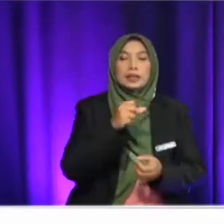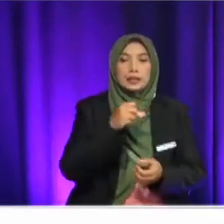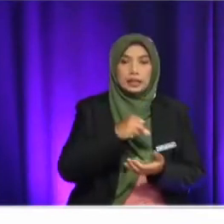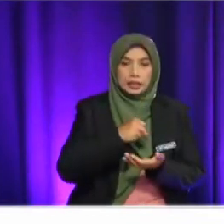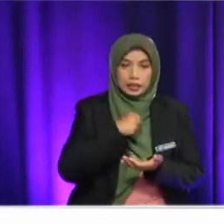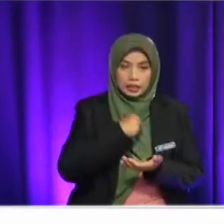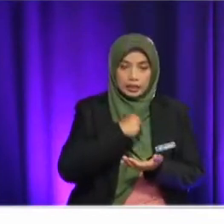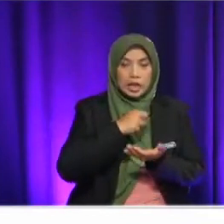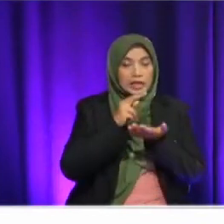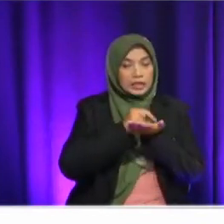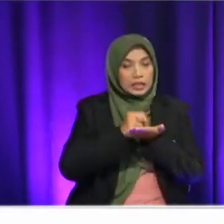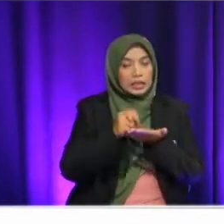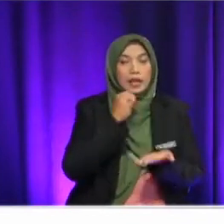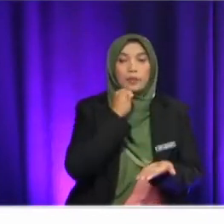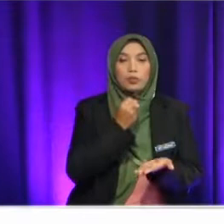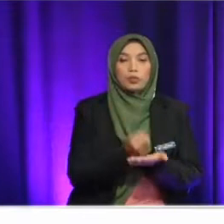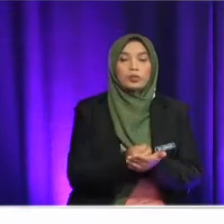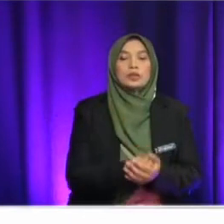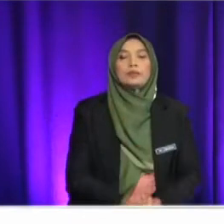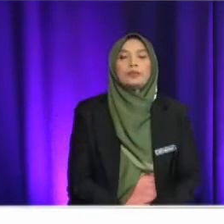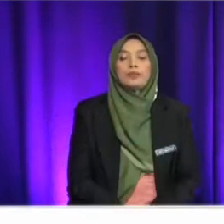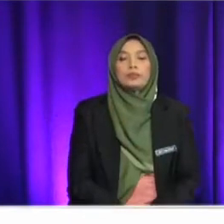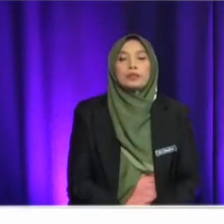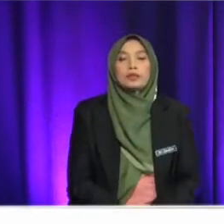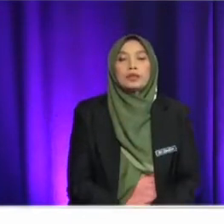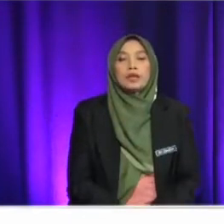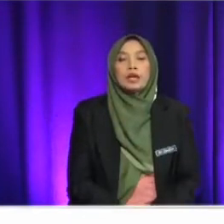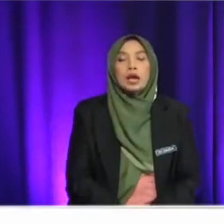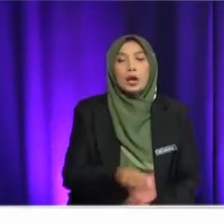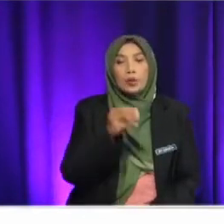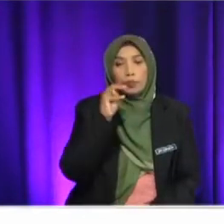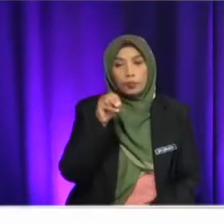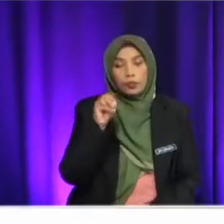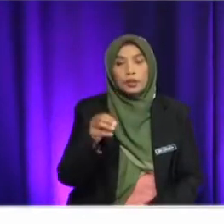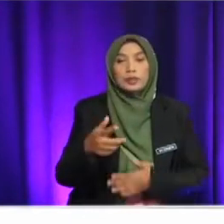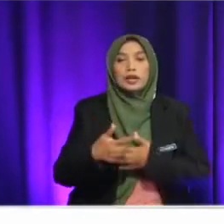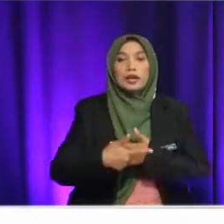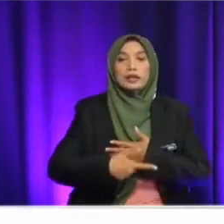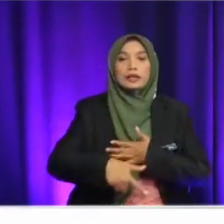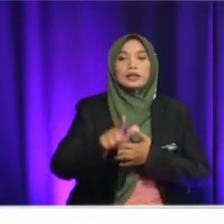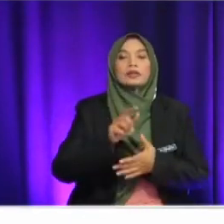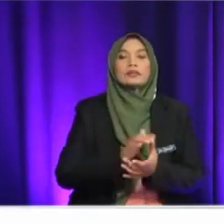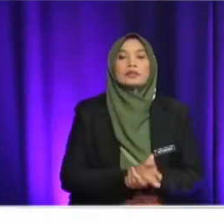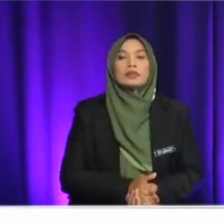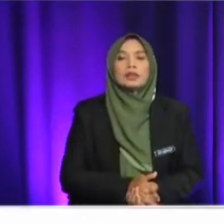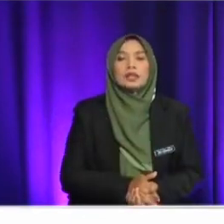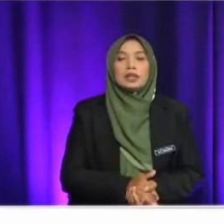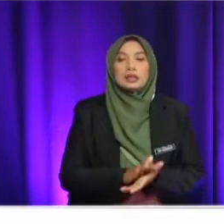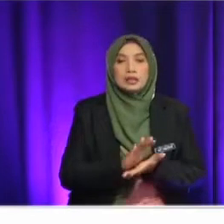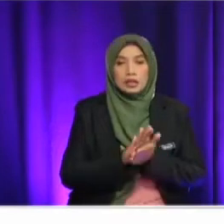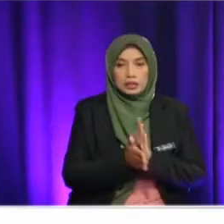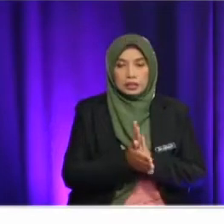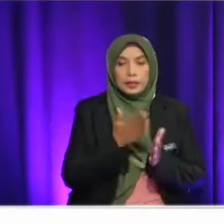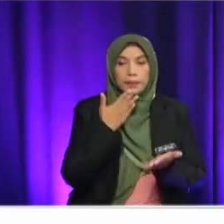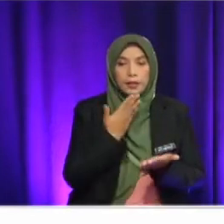pendidikan negara dapat melahirkan murid yang tinggi budi pekerti dan akhirnya dapat menjadikan nilai murni ini